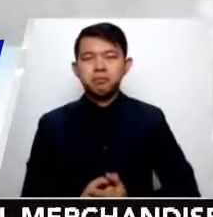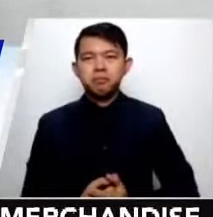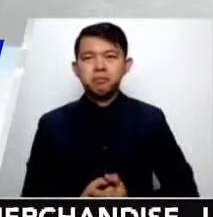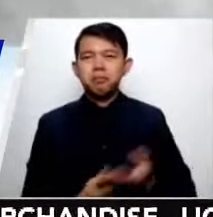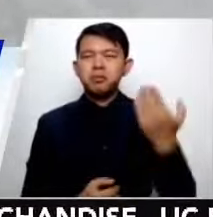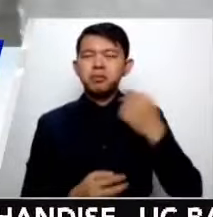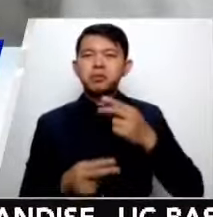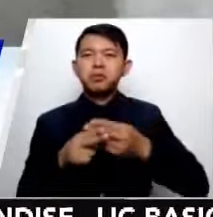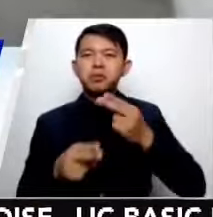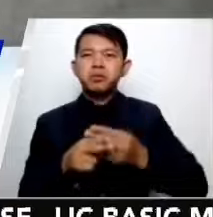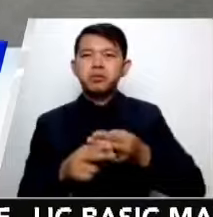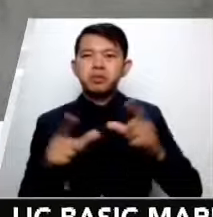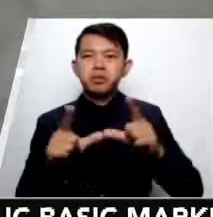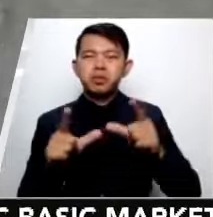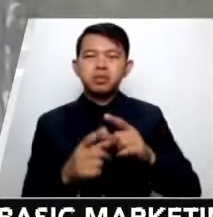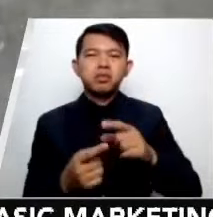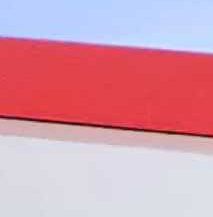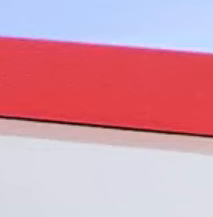lisensya ng Pogo noon.